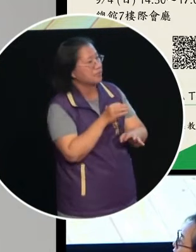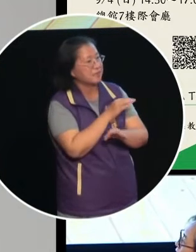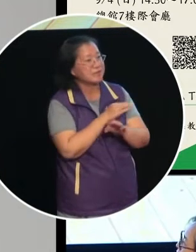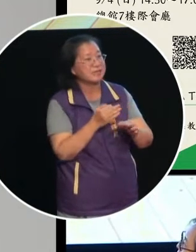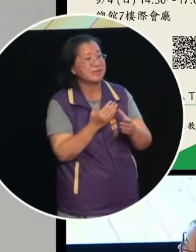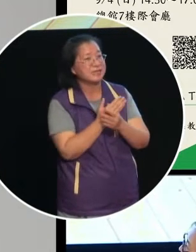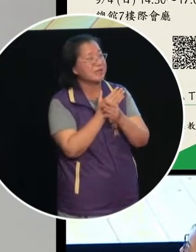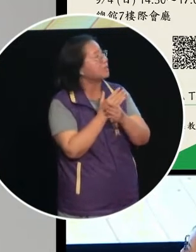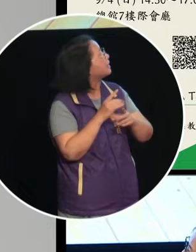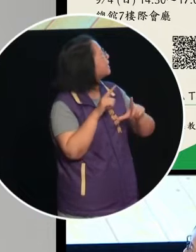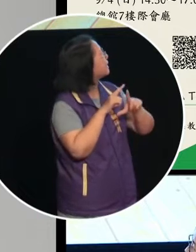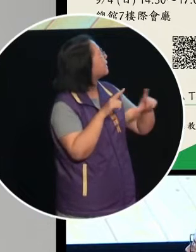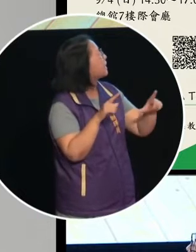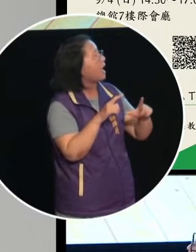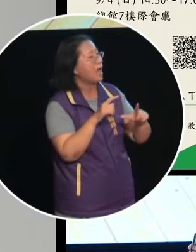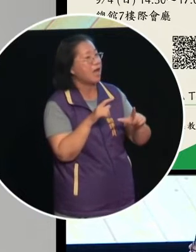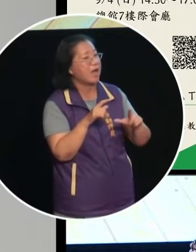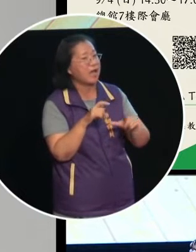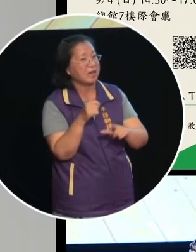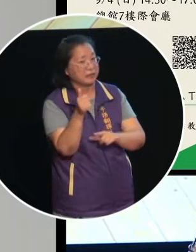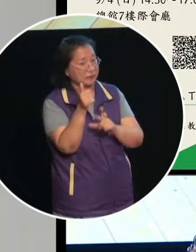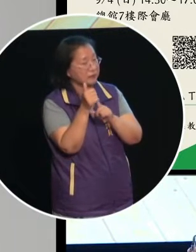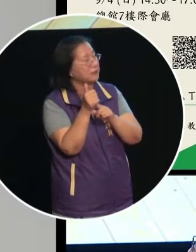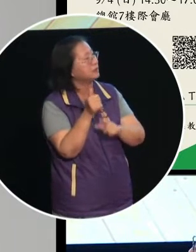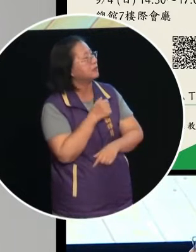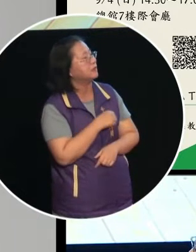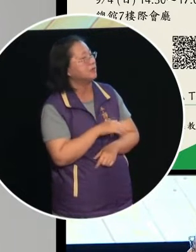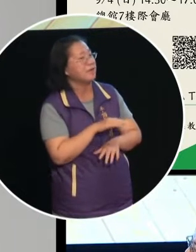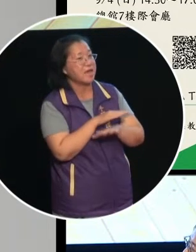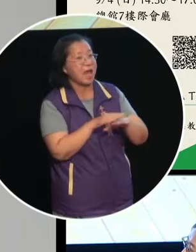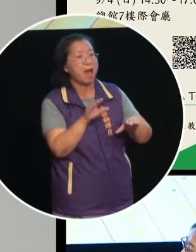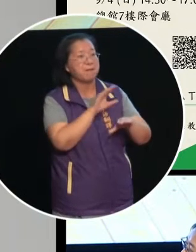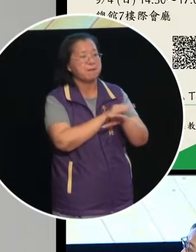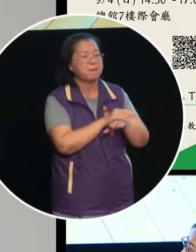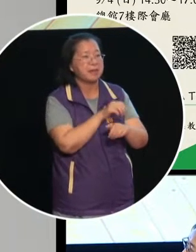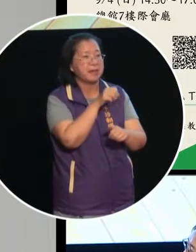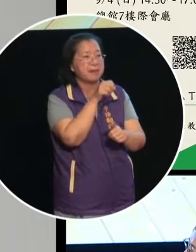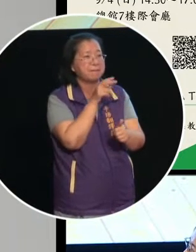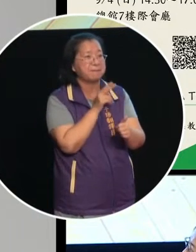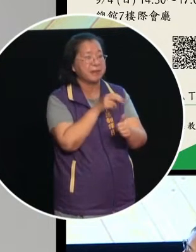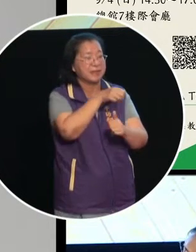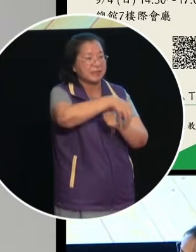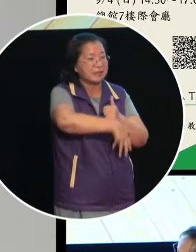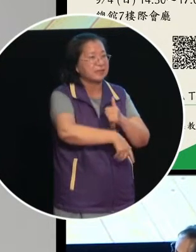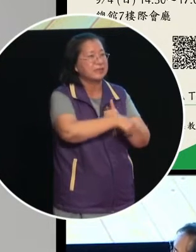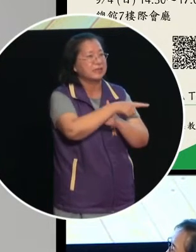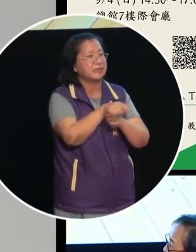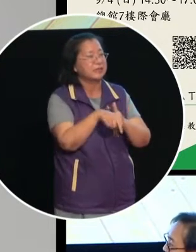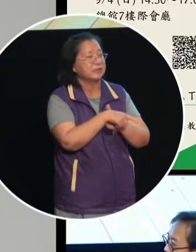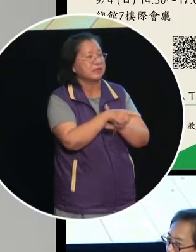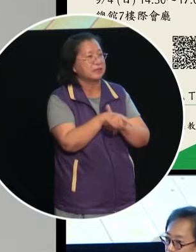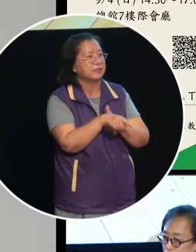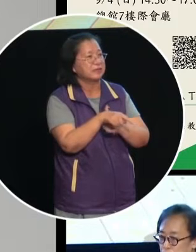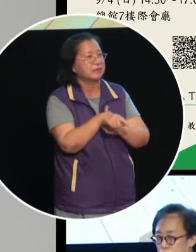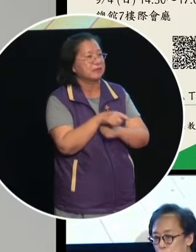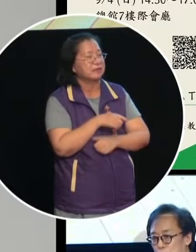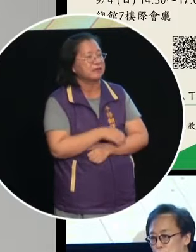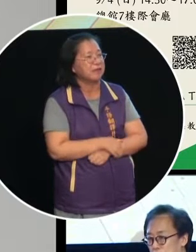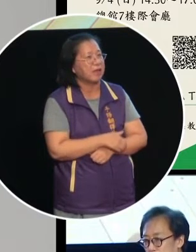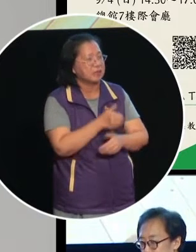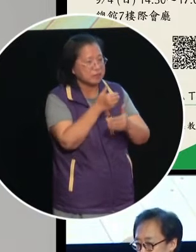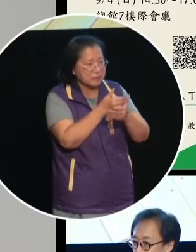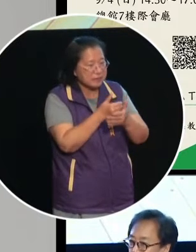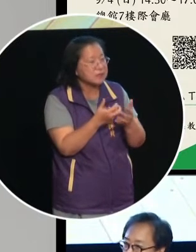臣。那么表面上是安倍派的那个阁员的人数没有那么的特别减少，不